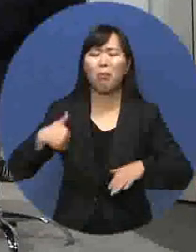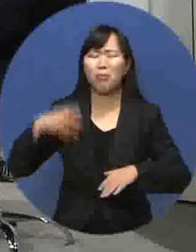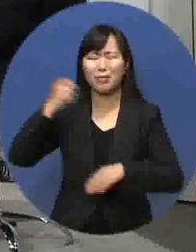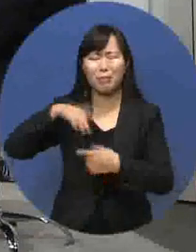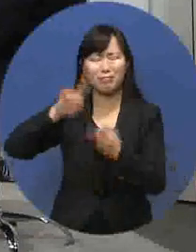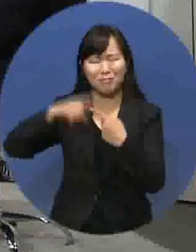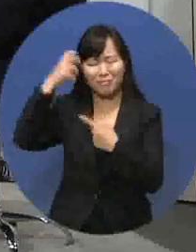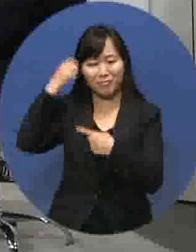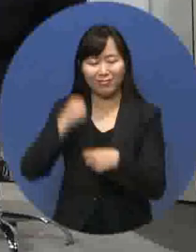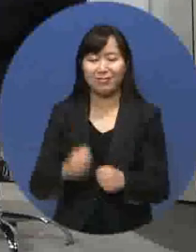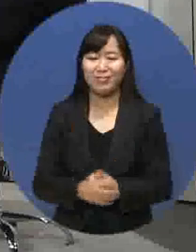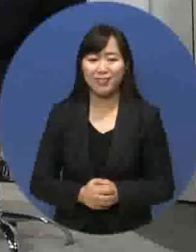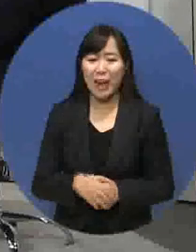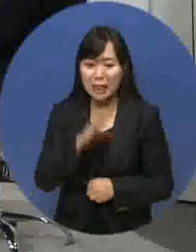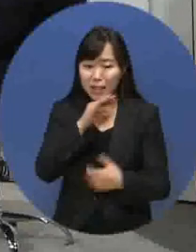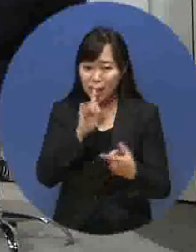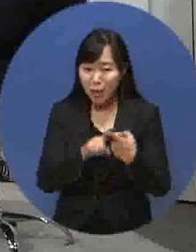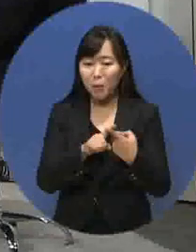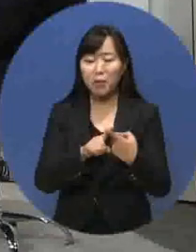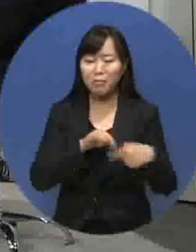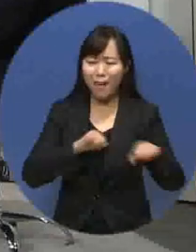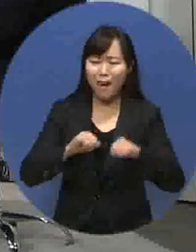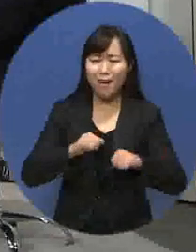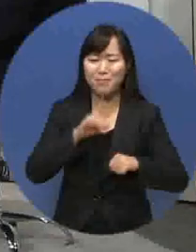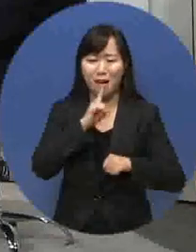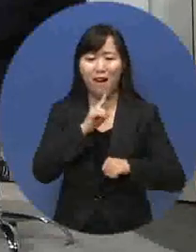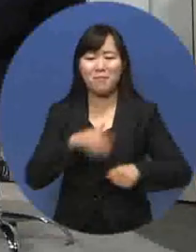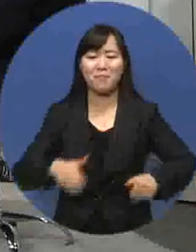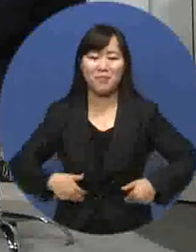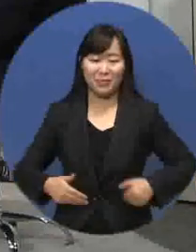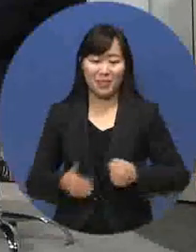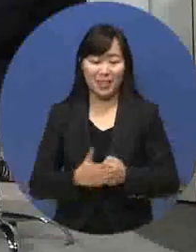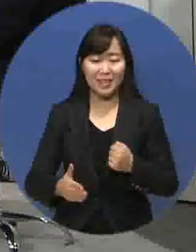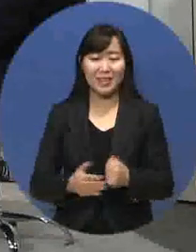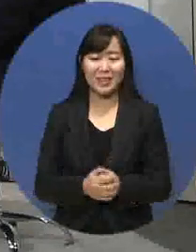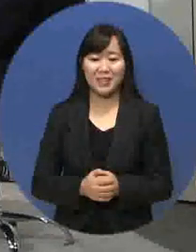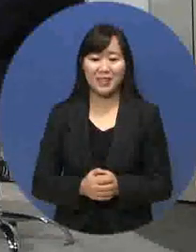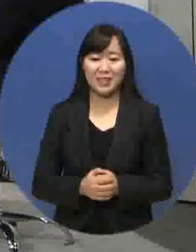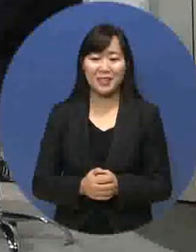아. 진짜처럼 해야 되니까 힘들고 그렇지. 예, 예. 근데 저